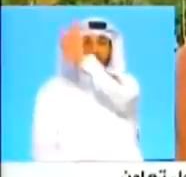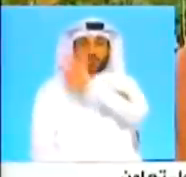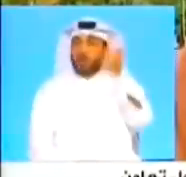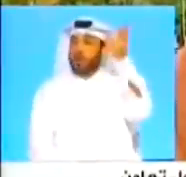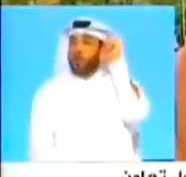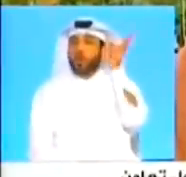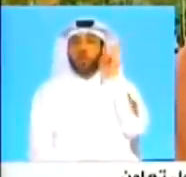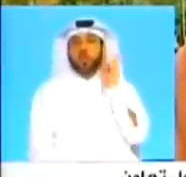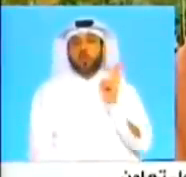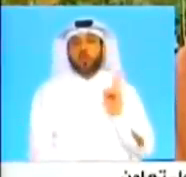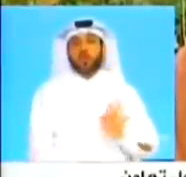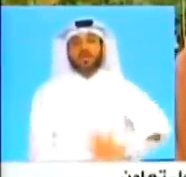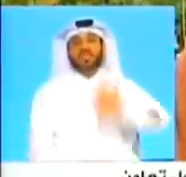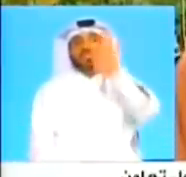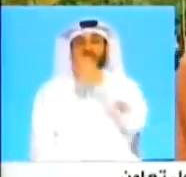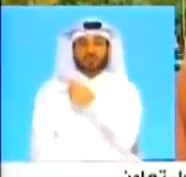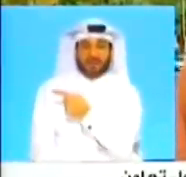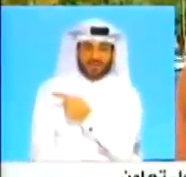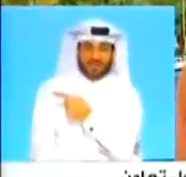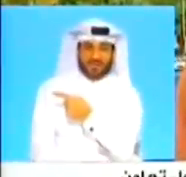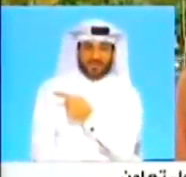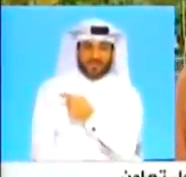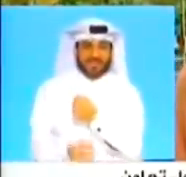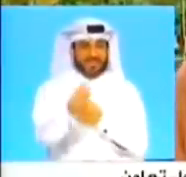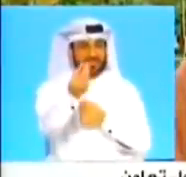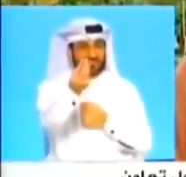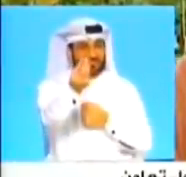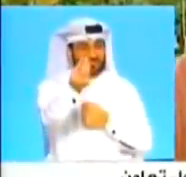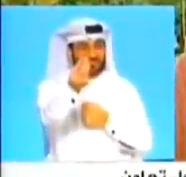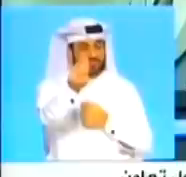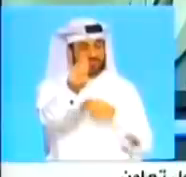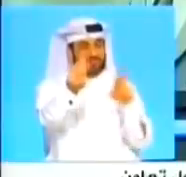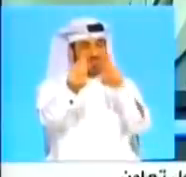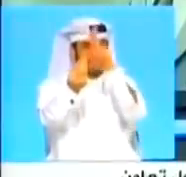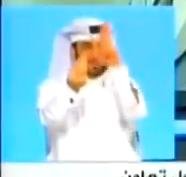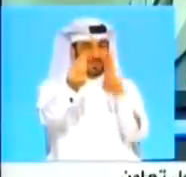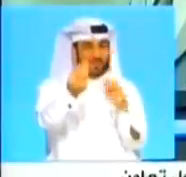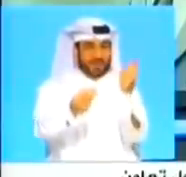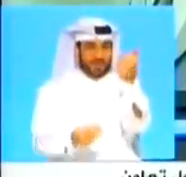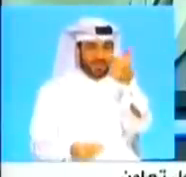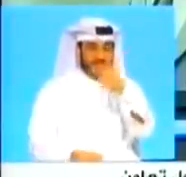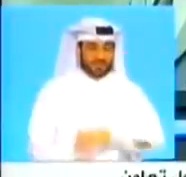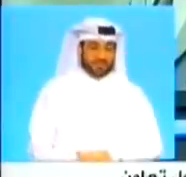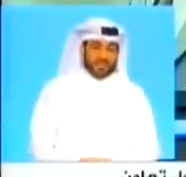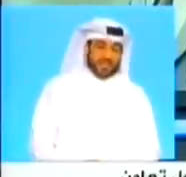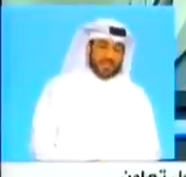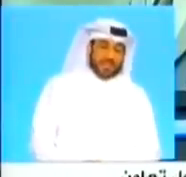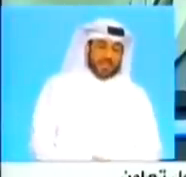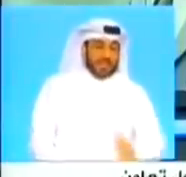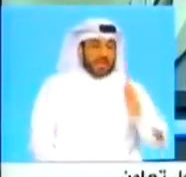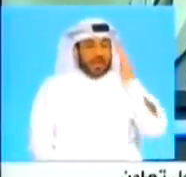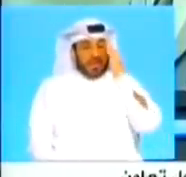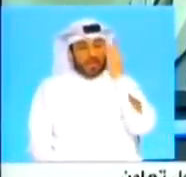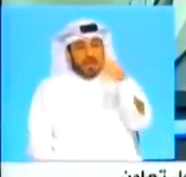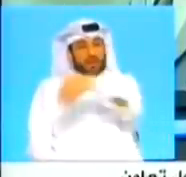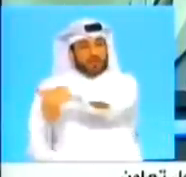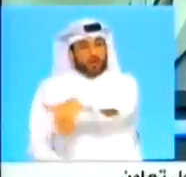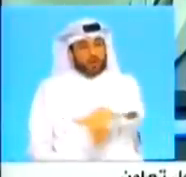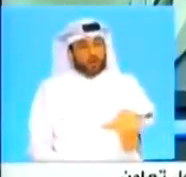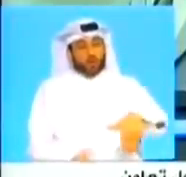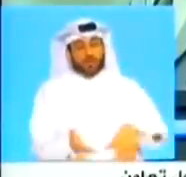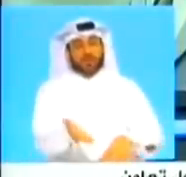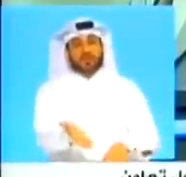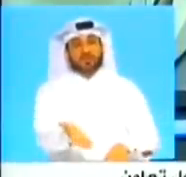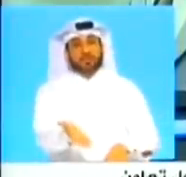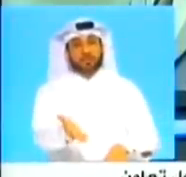يفقد الجنوب كثير من أوراق الضغط. بموازاة أجواء هذا التوقيع والترحيب والارتياح بشكل عام، هناك على المناطق الحدودية التي